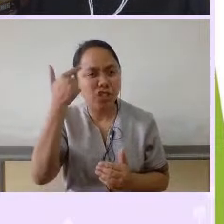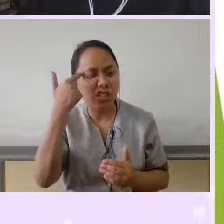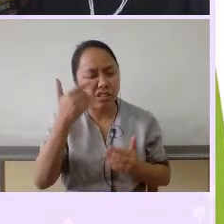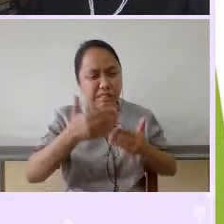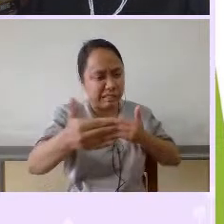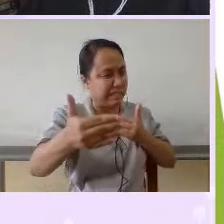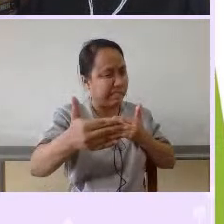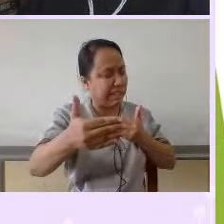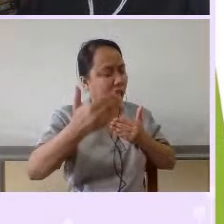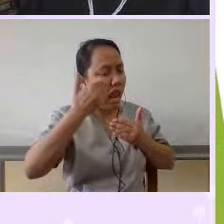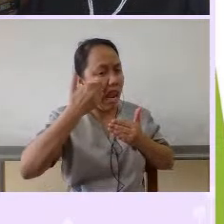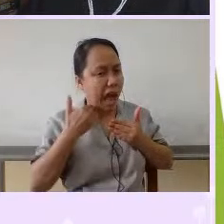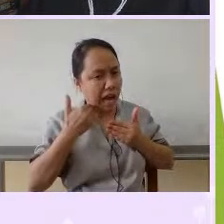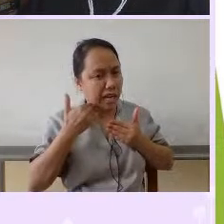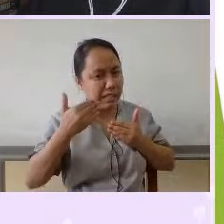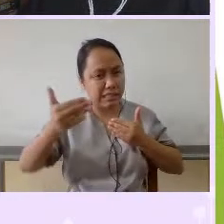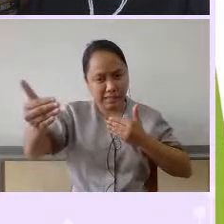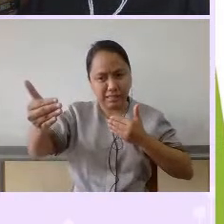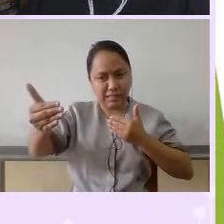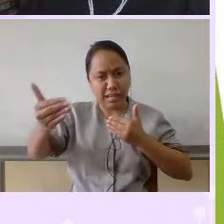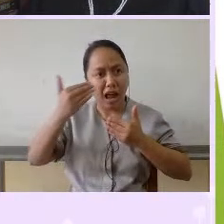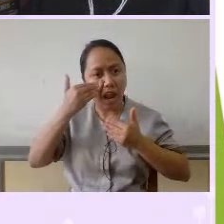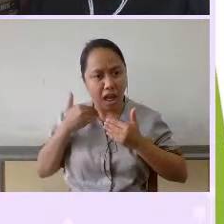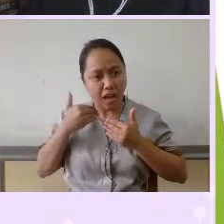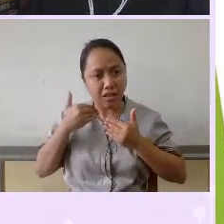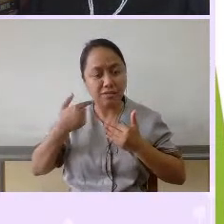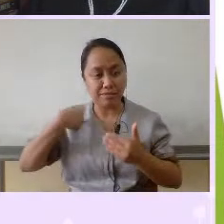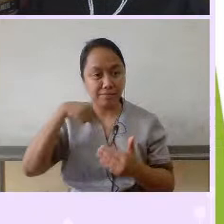sa agriculture na